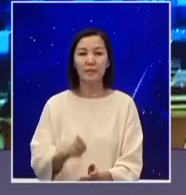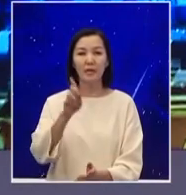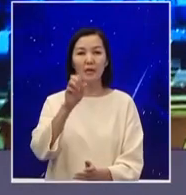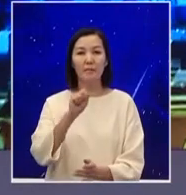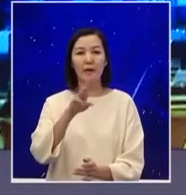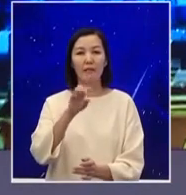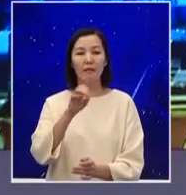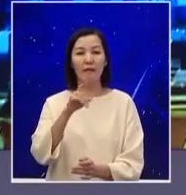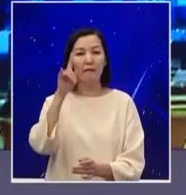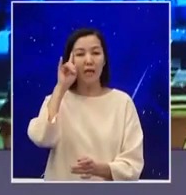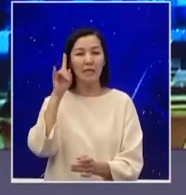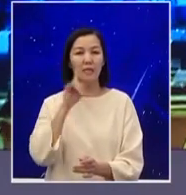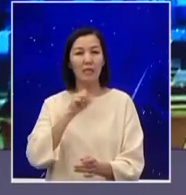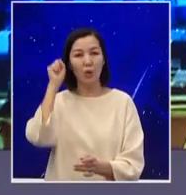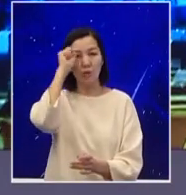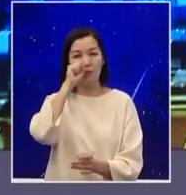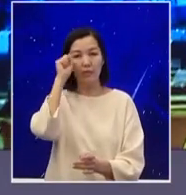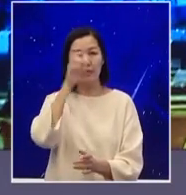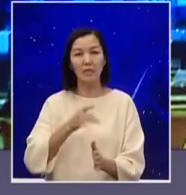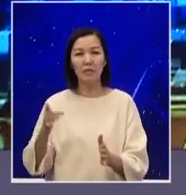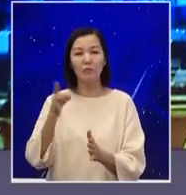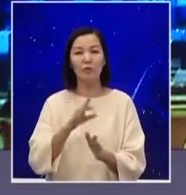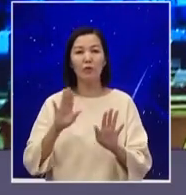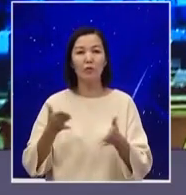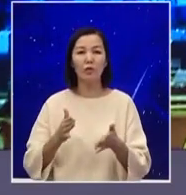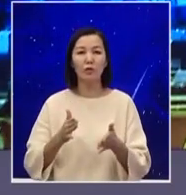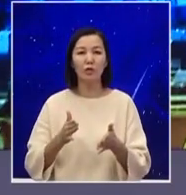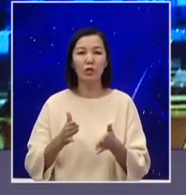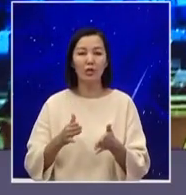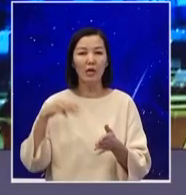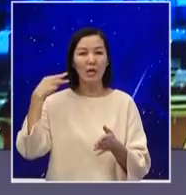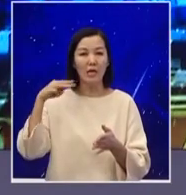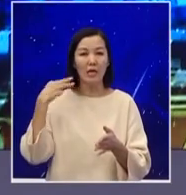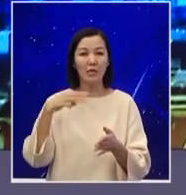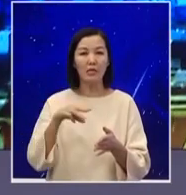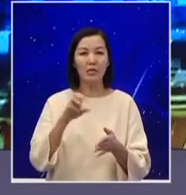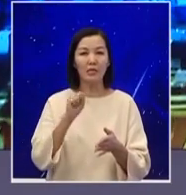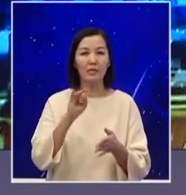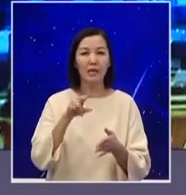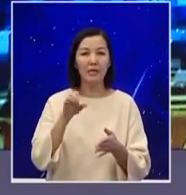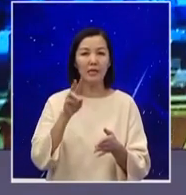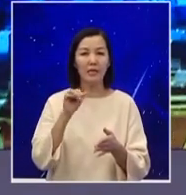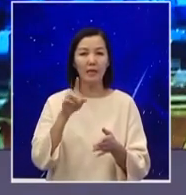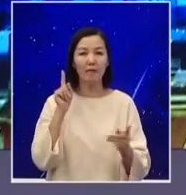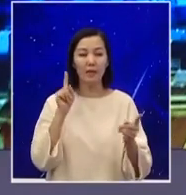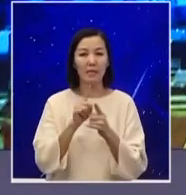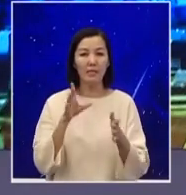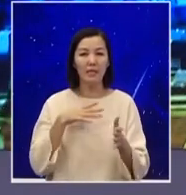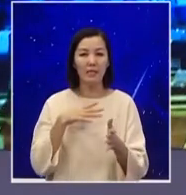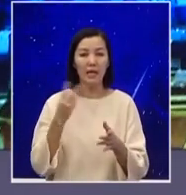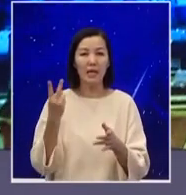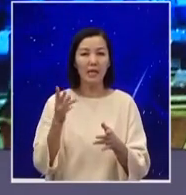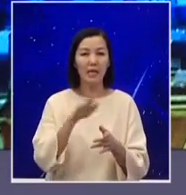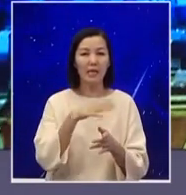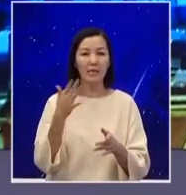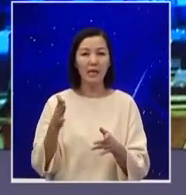Амандық Баталов Қазақстандағы Өзбекстан Республикасының төтенше және өкілетті елшісі Саид Икрам Ниязходжаевты қабылдады. Қос